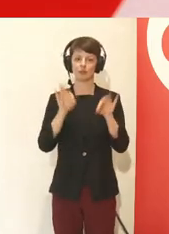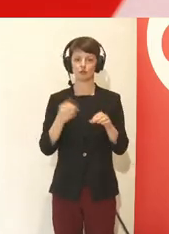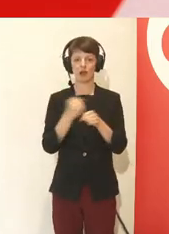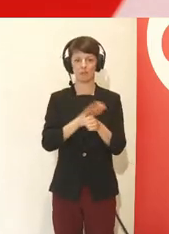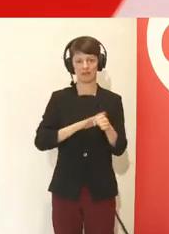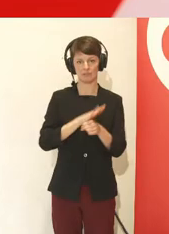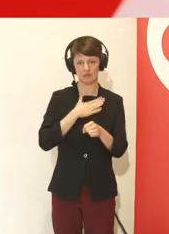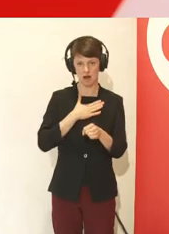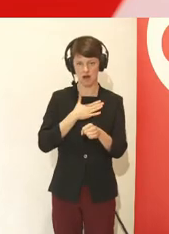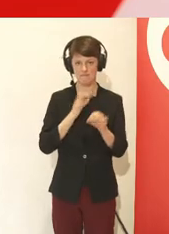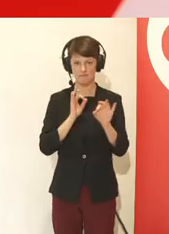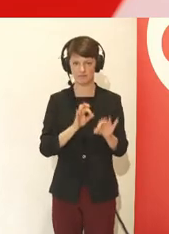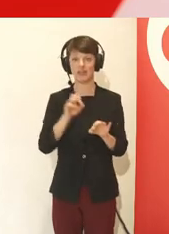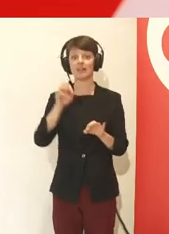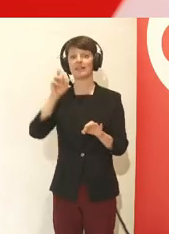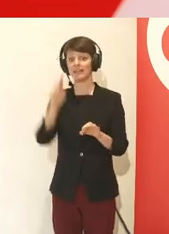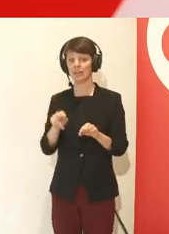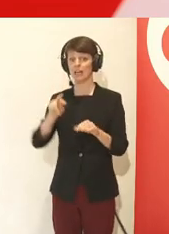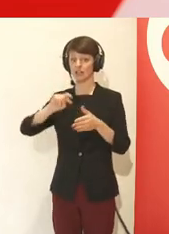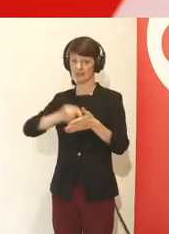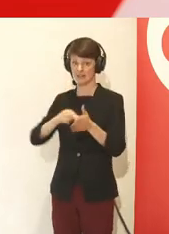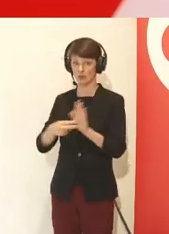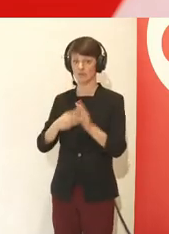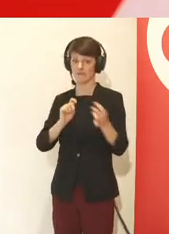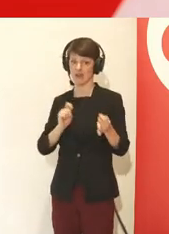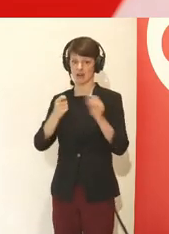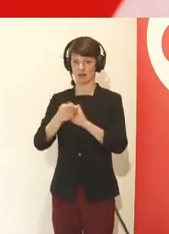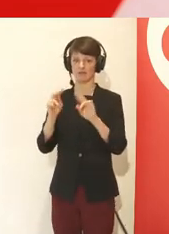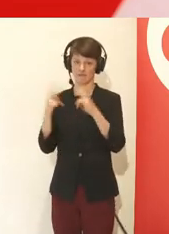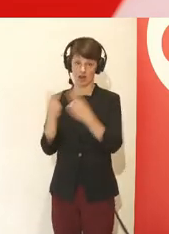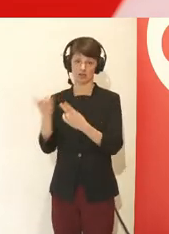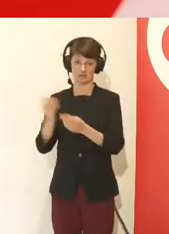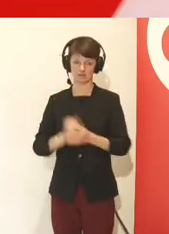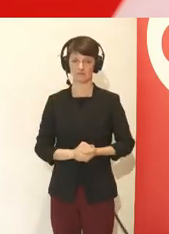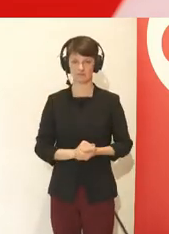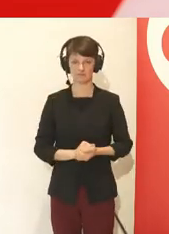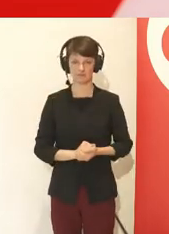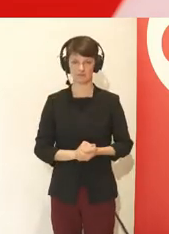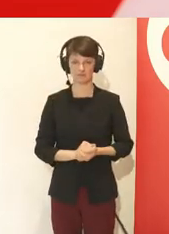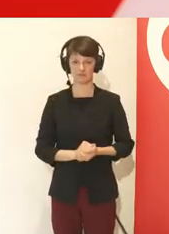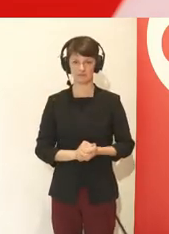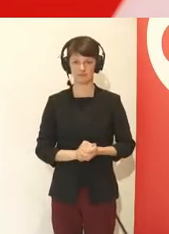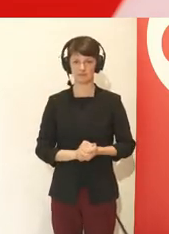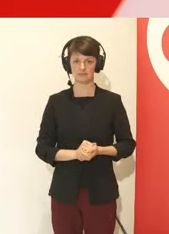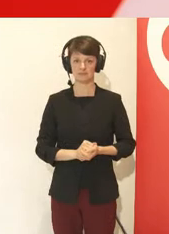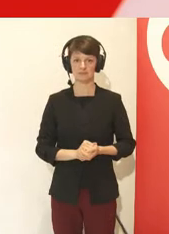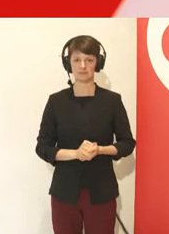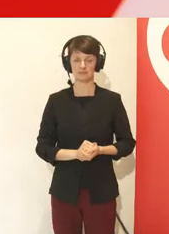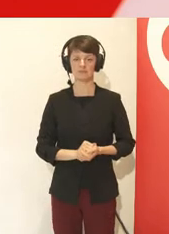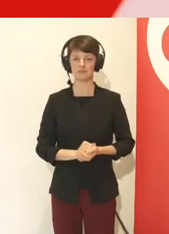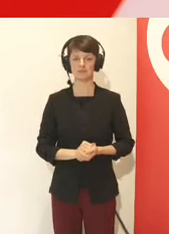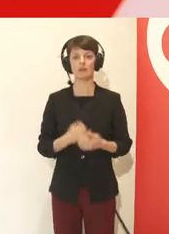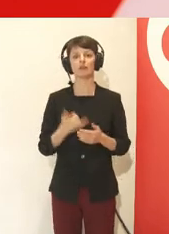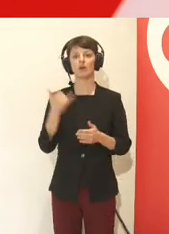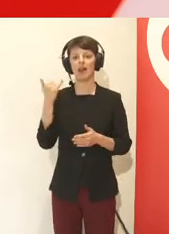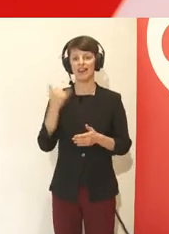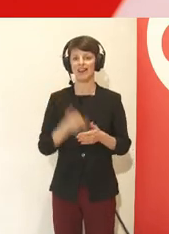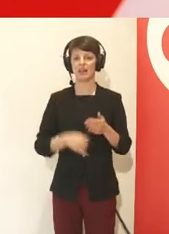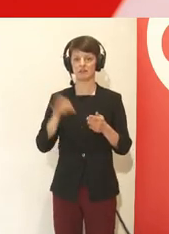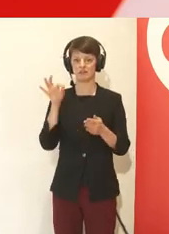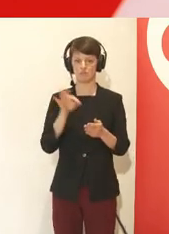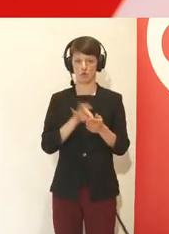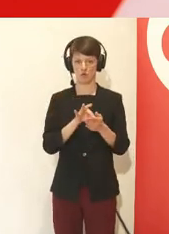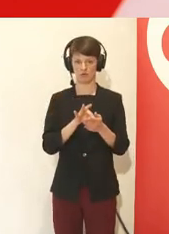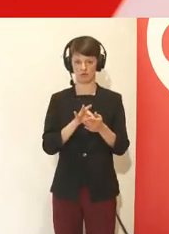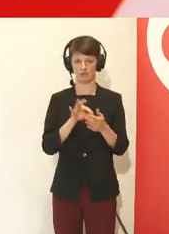haben in einer digital technologisch veränderten welt und das führt mich zu dem letzten großen punkt